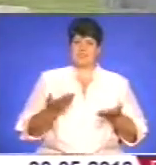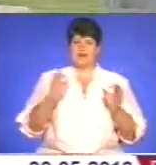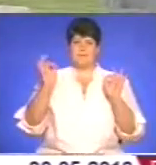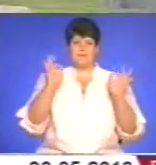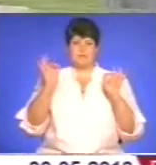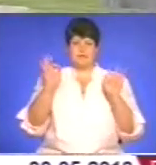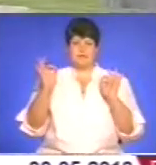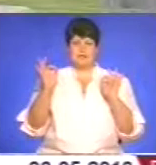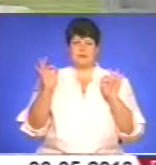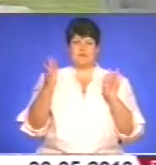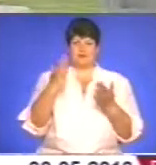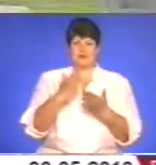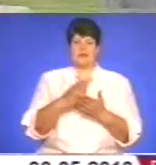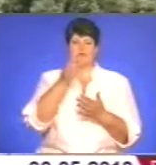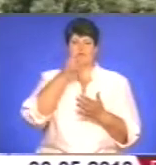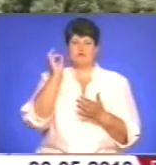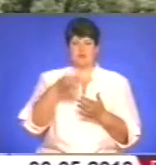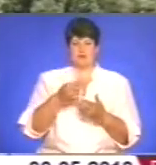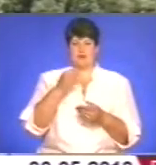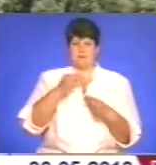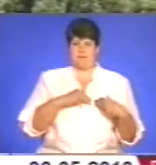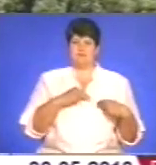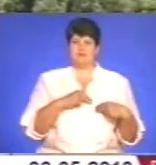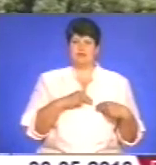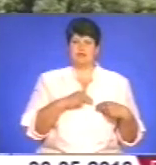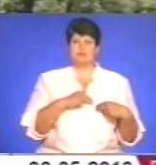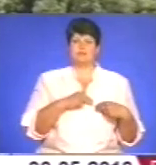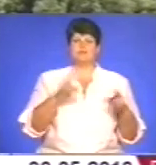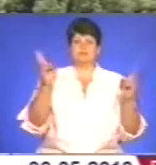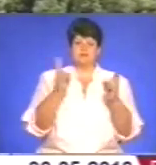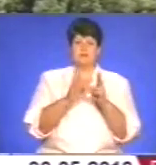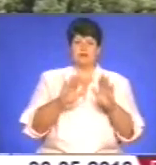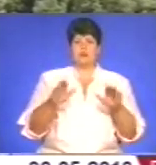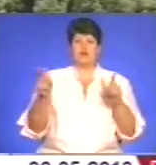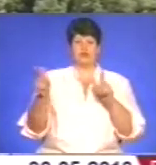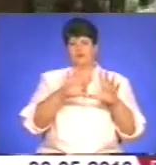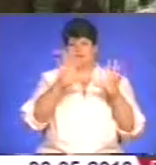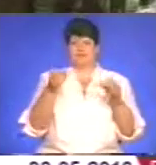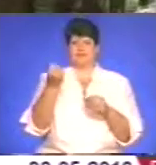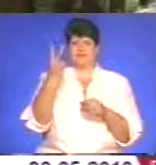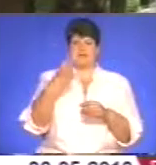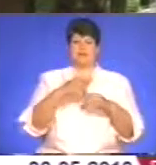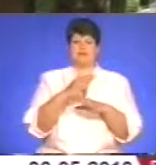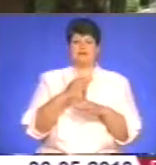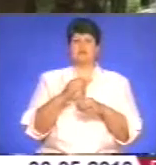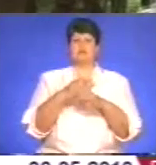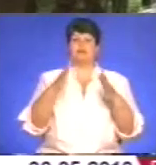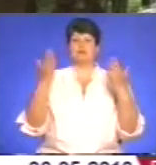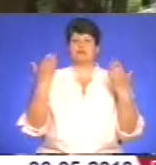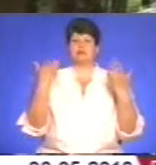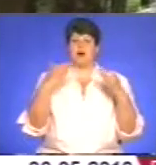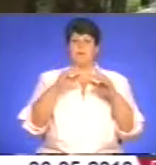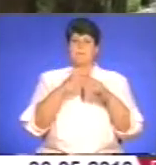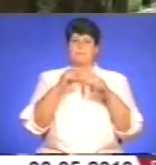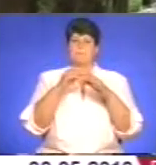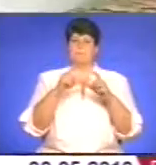займаються досвідчені працівники. Зустріти дітей готові усі 12 таборів на території краю. Вони вже отримали дозвільну